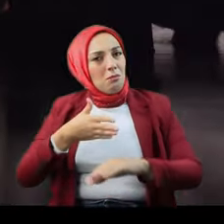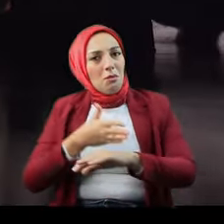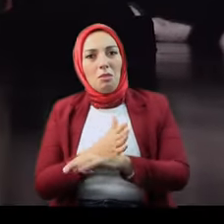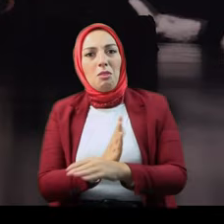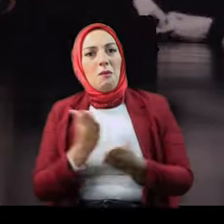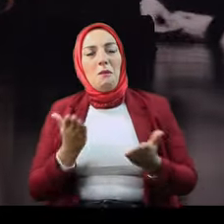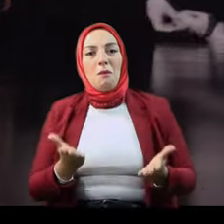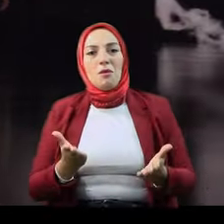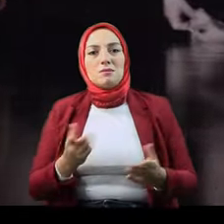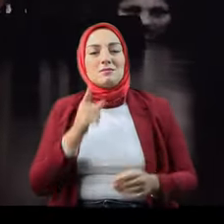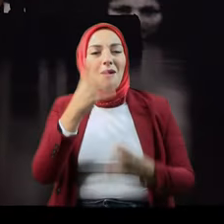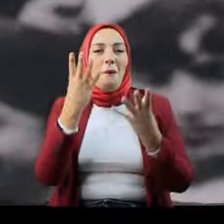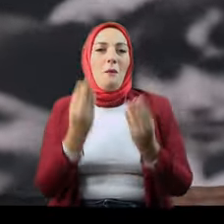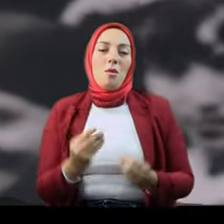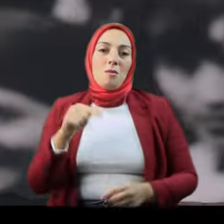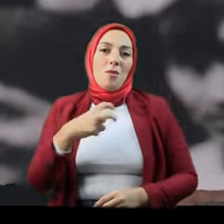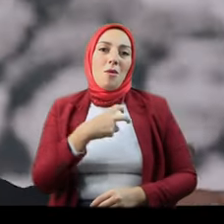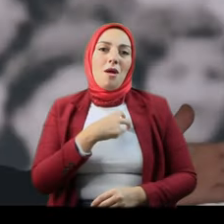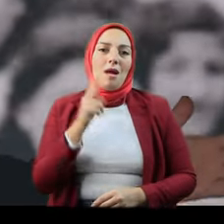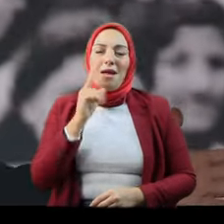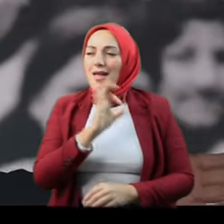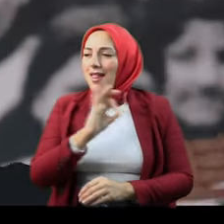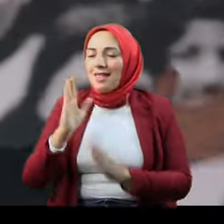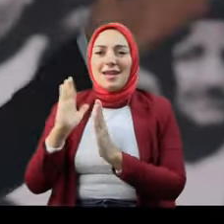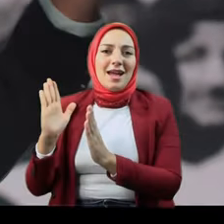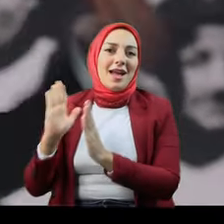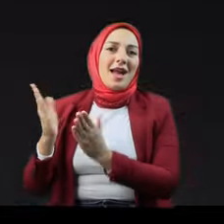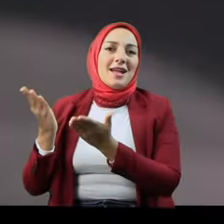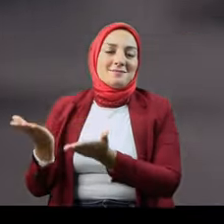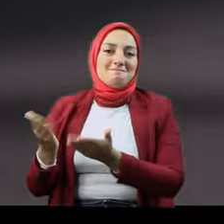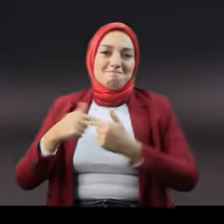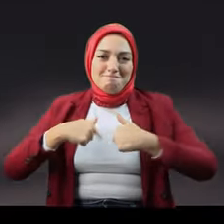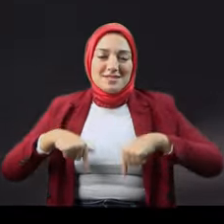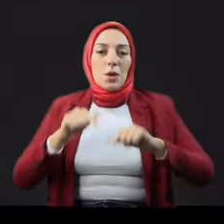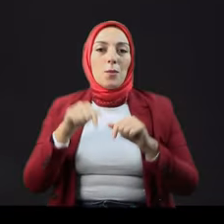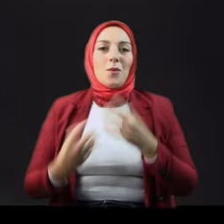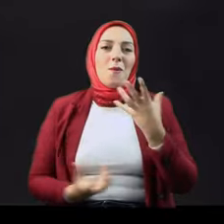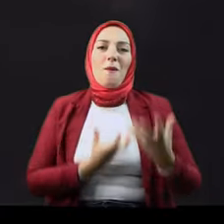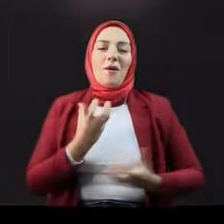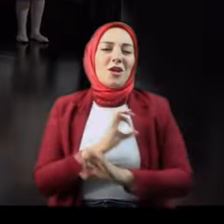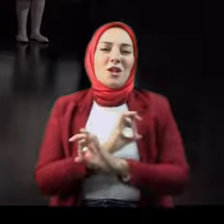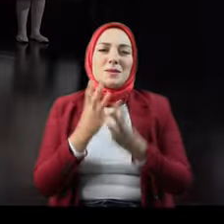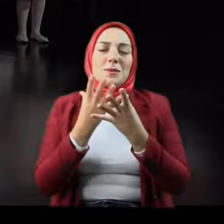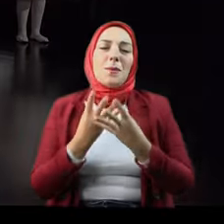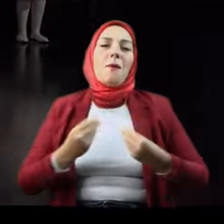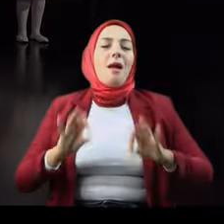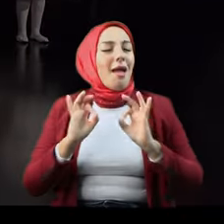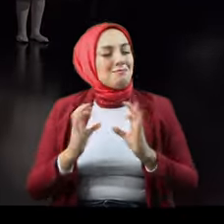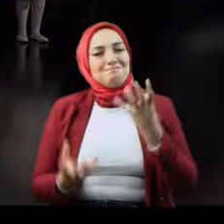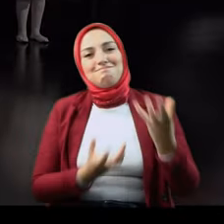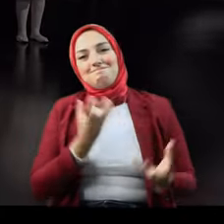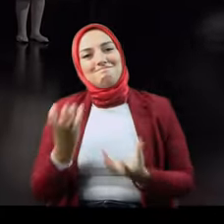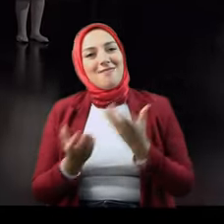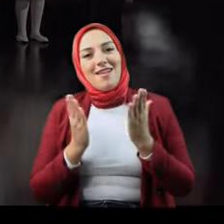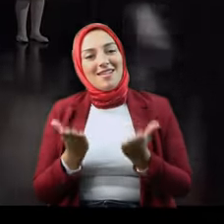doğrunun sana olan bu aşk ebediyete kadar Bizdeki bu yangın hiç Sönmez hep